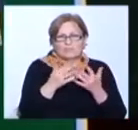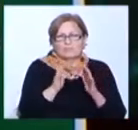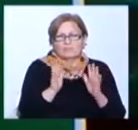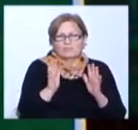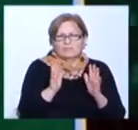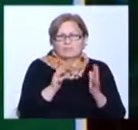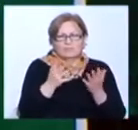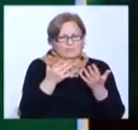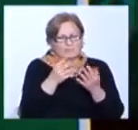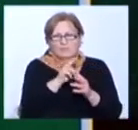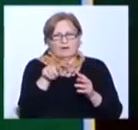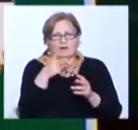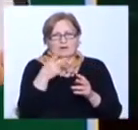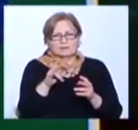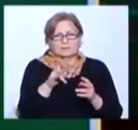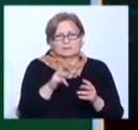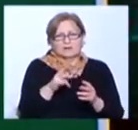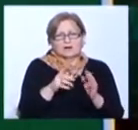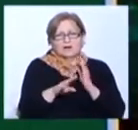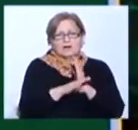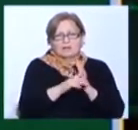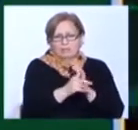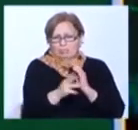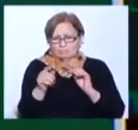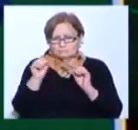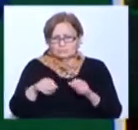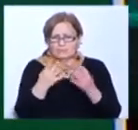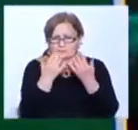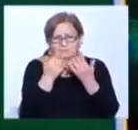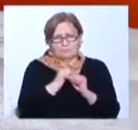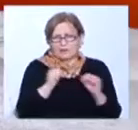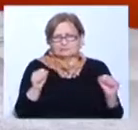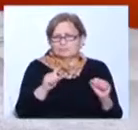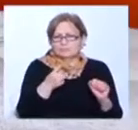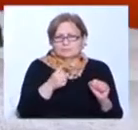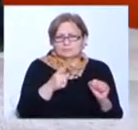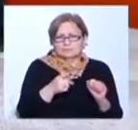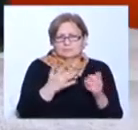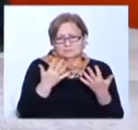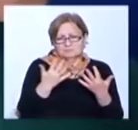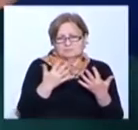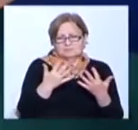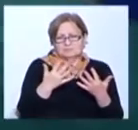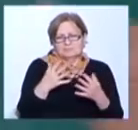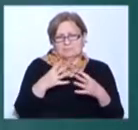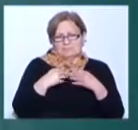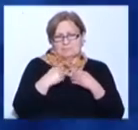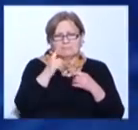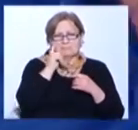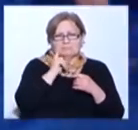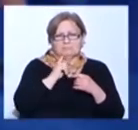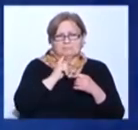ვითომ რატომ არ შეიძლება? ჩხირებზე თუ შეიძლება, თითებზე ანგარიში რატო არ შეიძლება? თან თითები სულ თან გვაქვს,